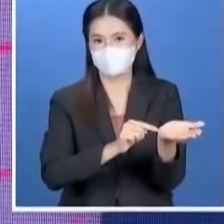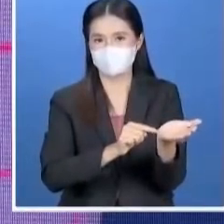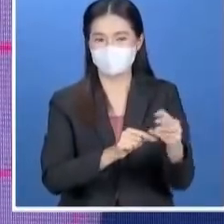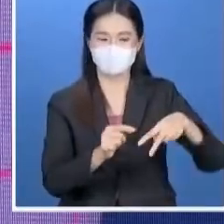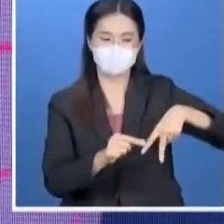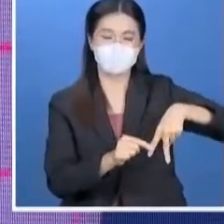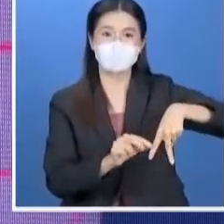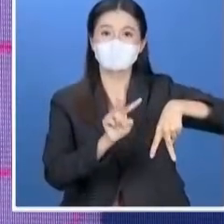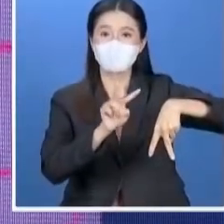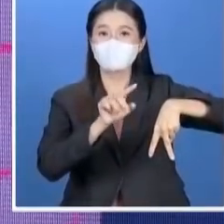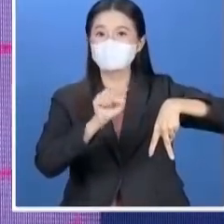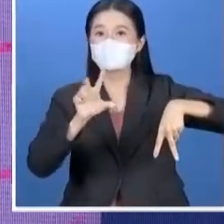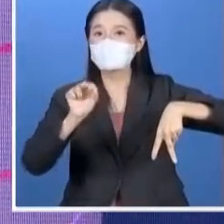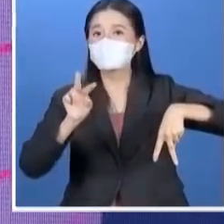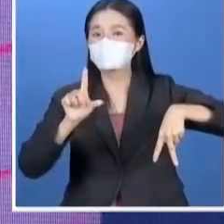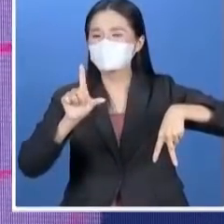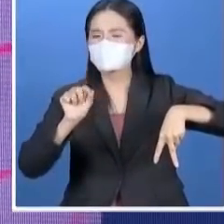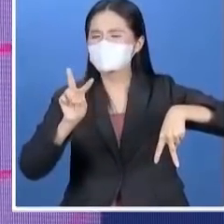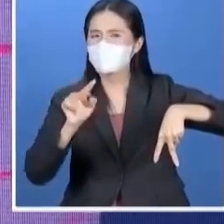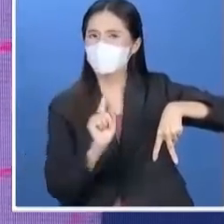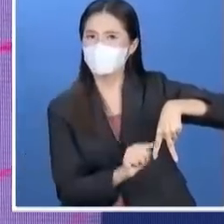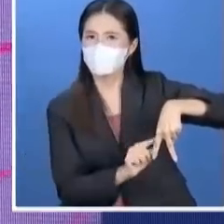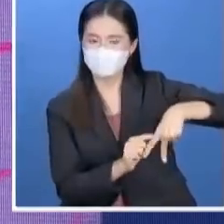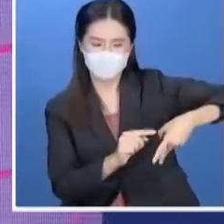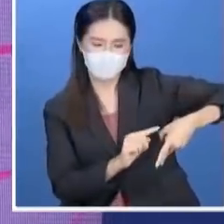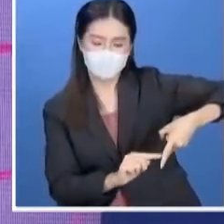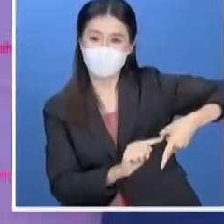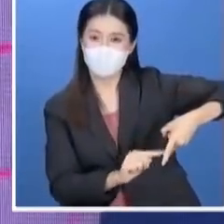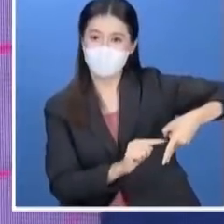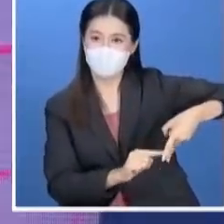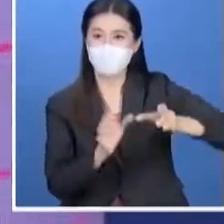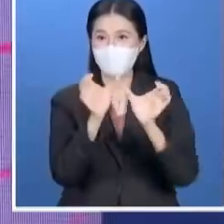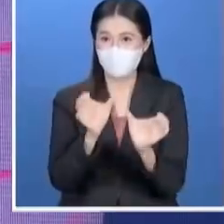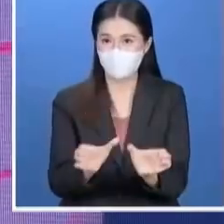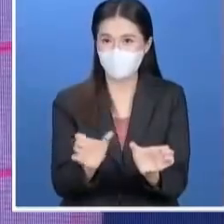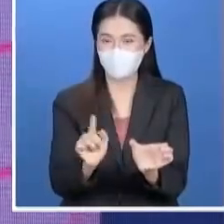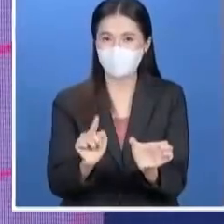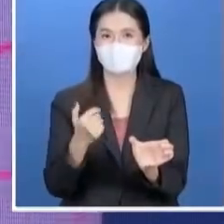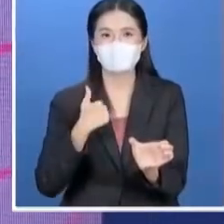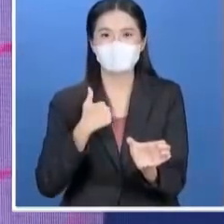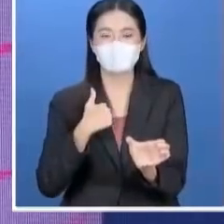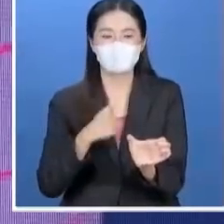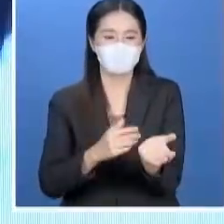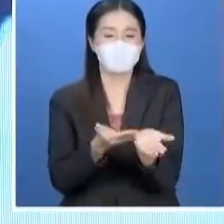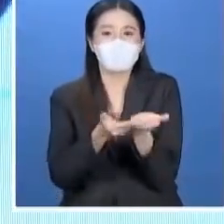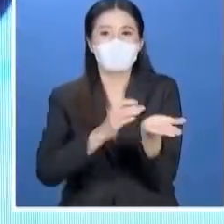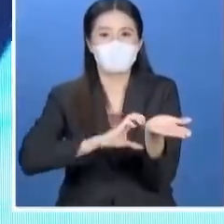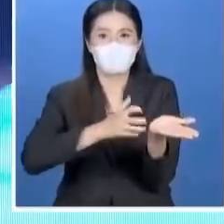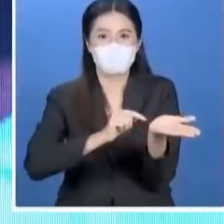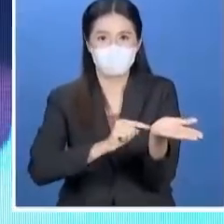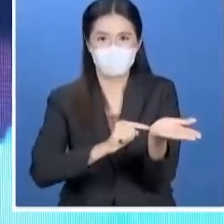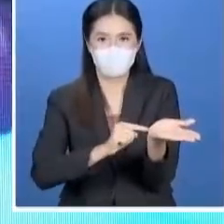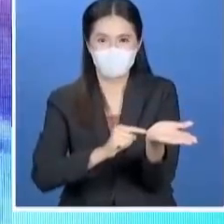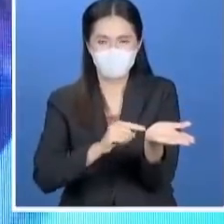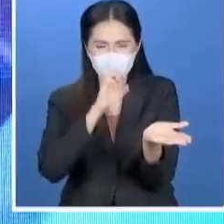แผลที่2ถึง22มีลักษณะเป็นแนวบนขาทั้งสองข้างได้มีการจำลองโดยการนำใบพัดเรือมาทาบกับบาด